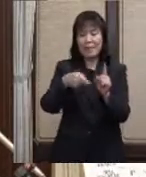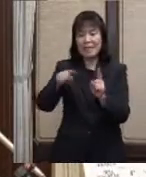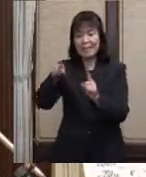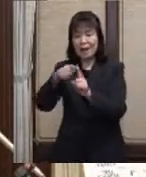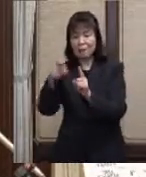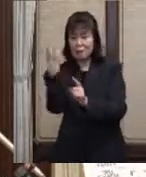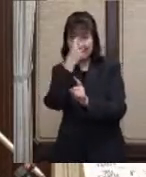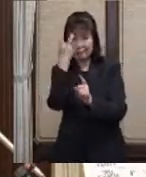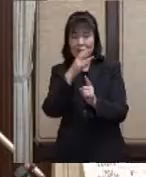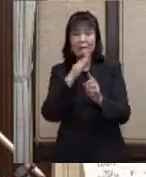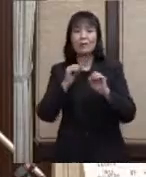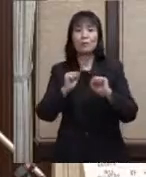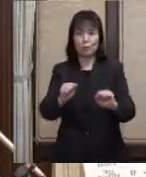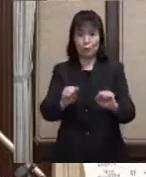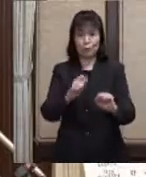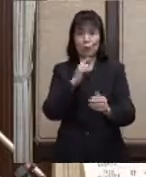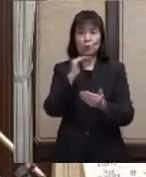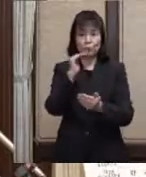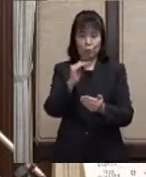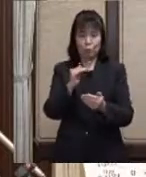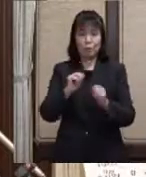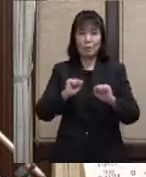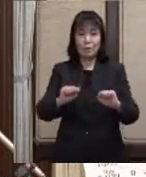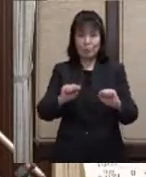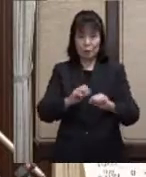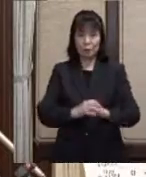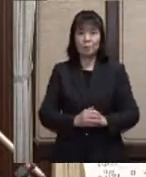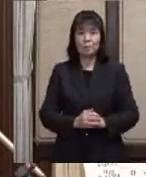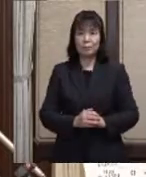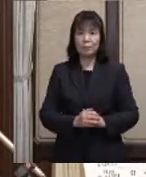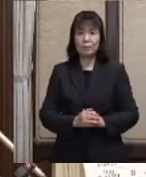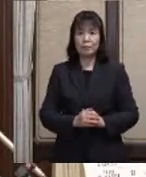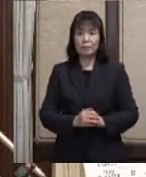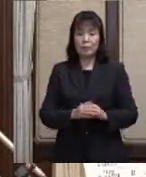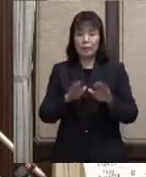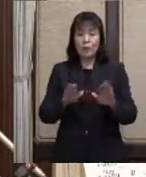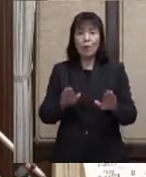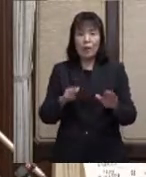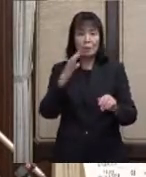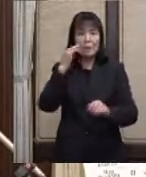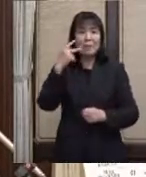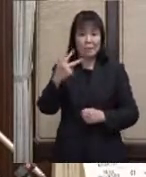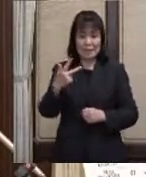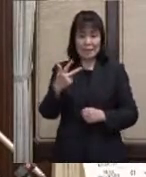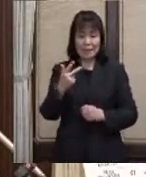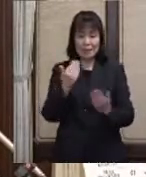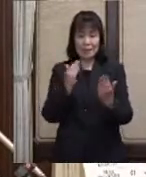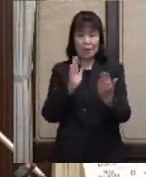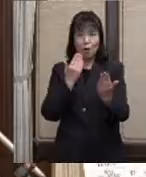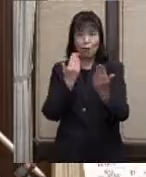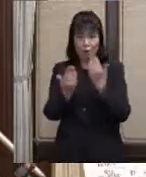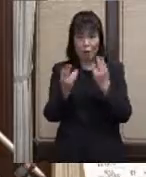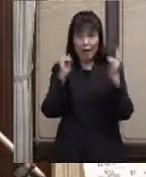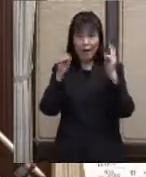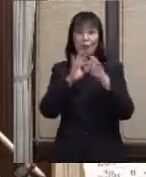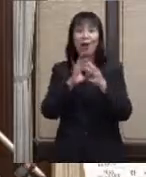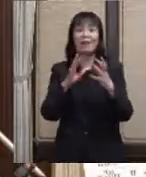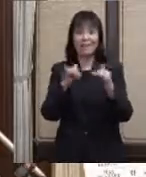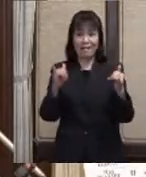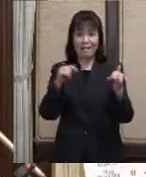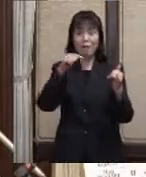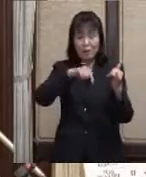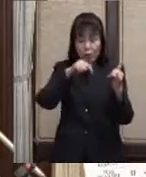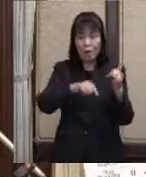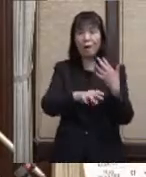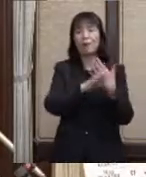検査を実施するということとさせていただきます。今回の松山市の濃厚接触者、会社の関係者ですね、これが